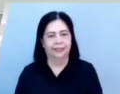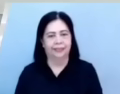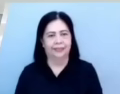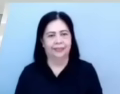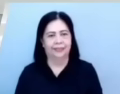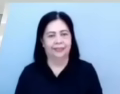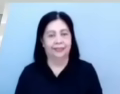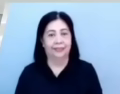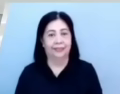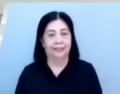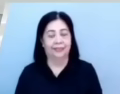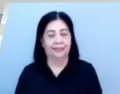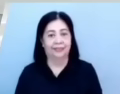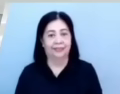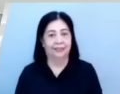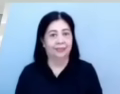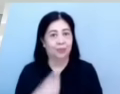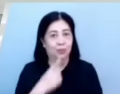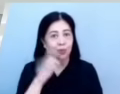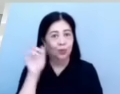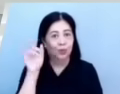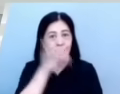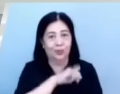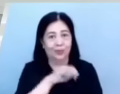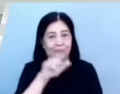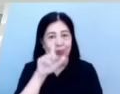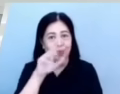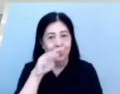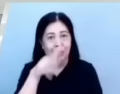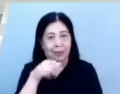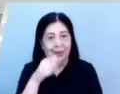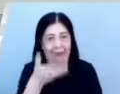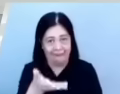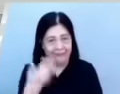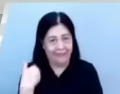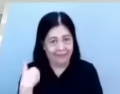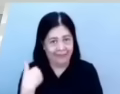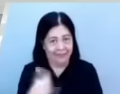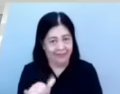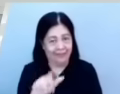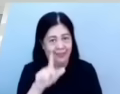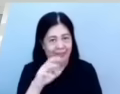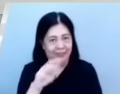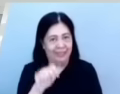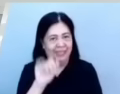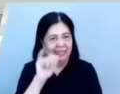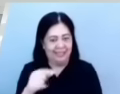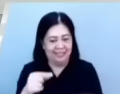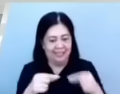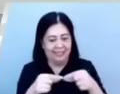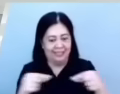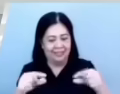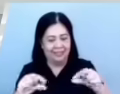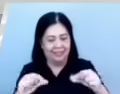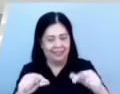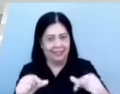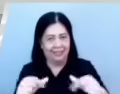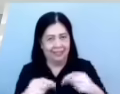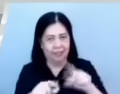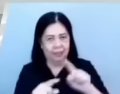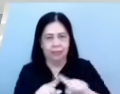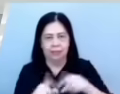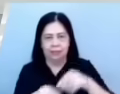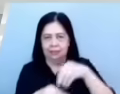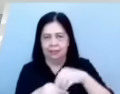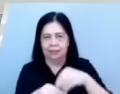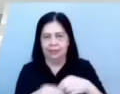Taas kamay ang mga may natira pang lumpiang Shanghai mula sa medianoche. Yang munting lumpiang Shanghai na yan, nilagyan ng iba't ibang flavors